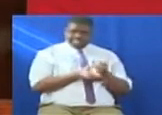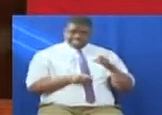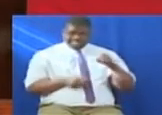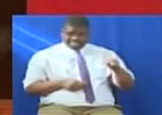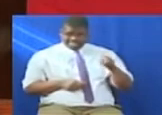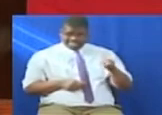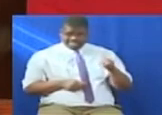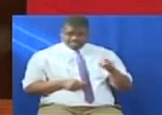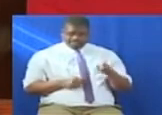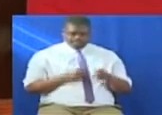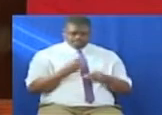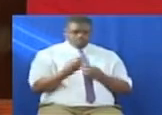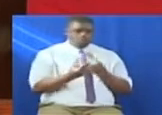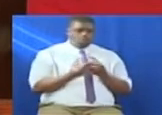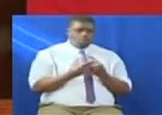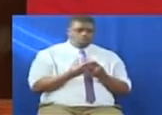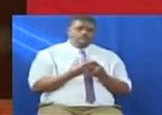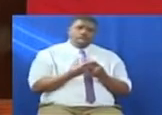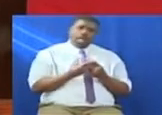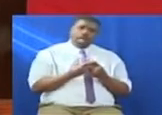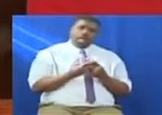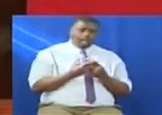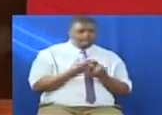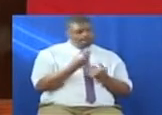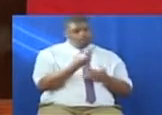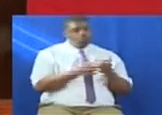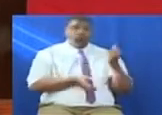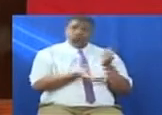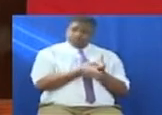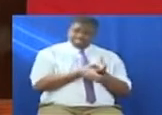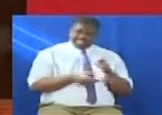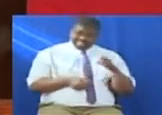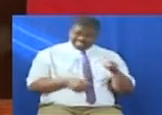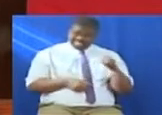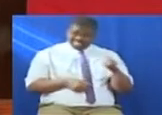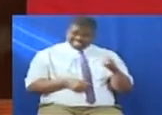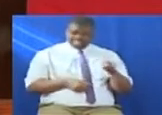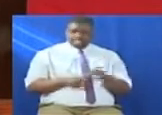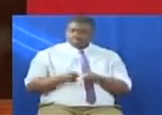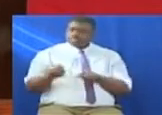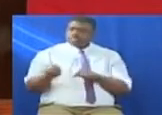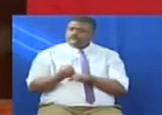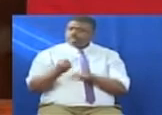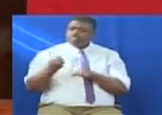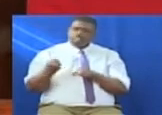Tanzania, Dr. John Pombe Joseph Magufuli, kwa kazi